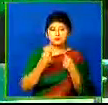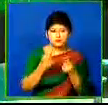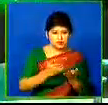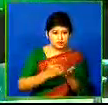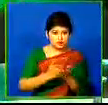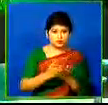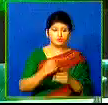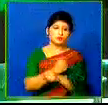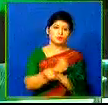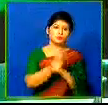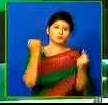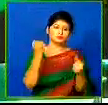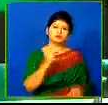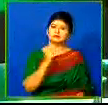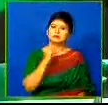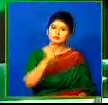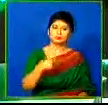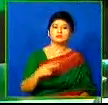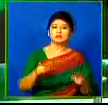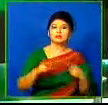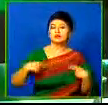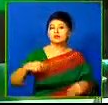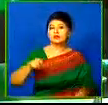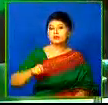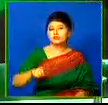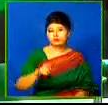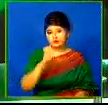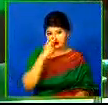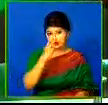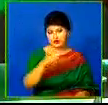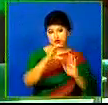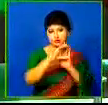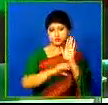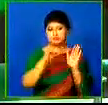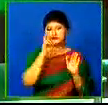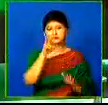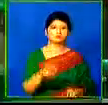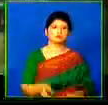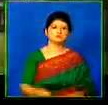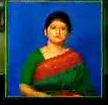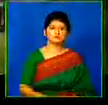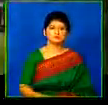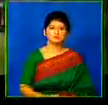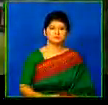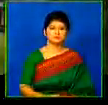বিড়ম্বনা থেকে মুক্তি পাবে। গ্রাম আদালত নিয়ে আরো জানাচ্ছেন আমাদের পঞ্চগড় জেলা প্রতিনিধি আমির খসরু আবলু।